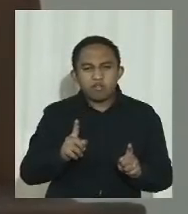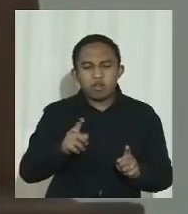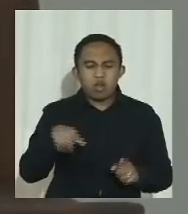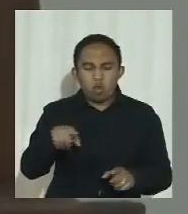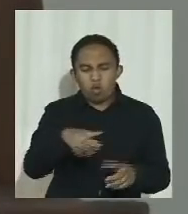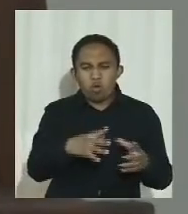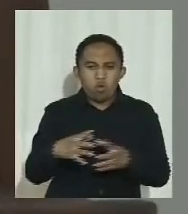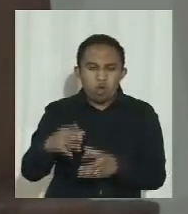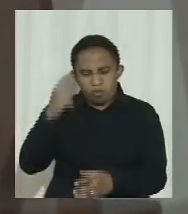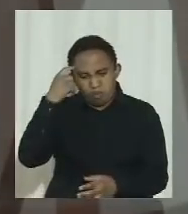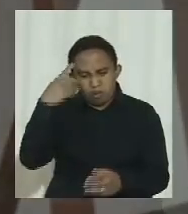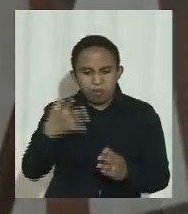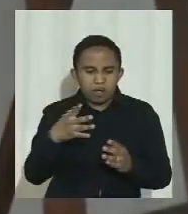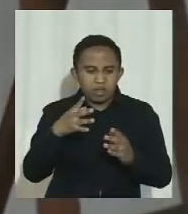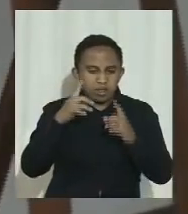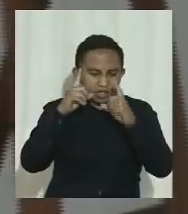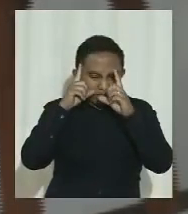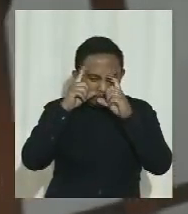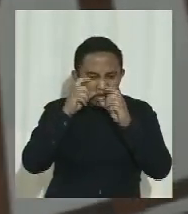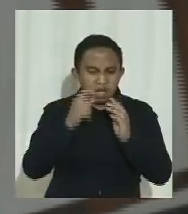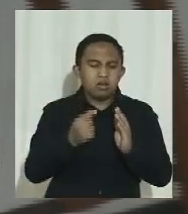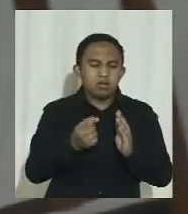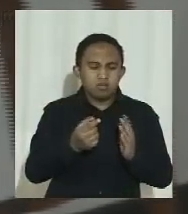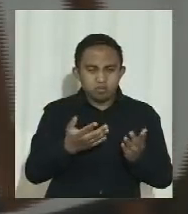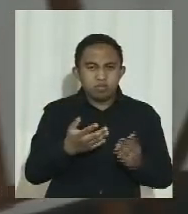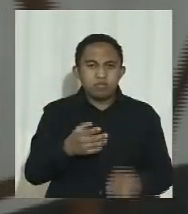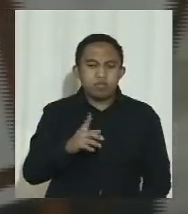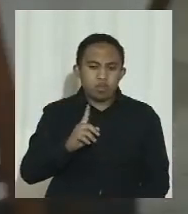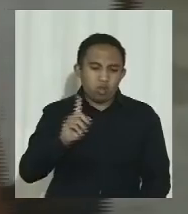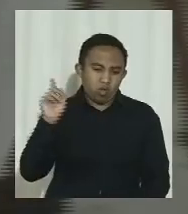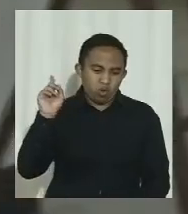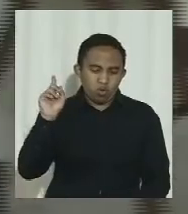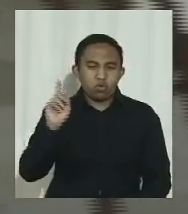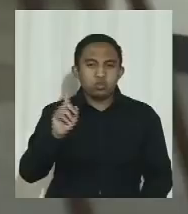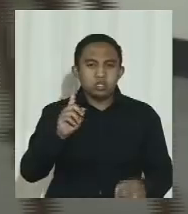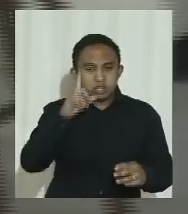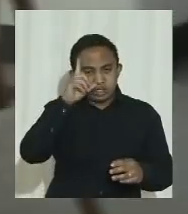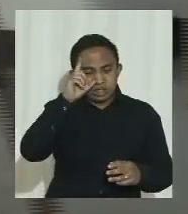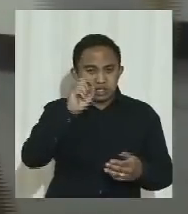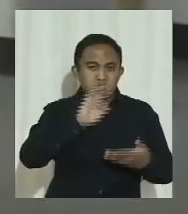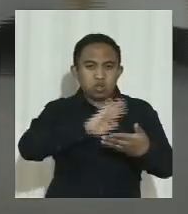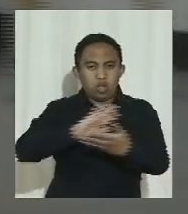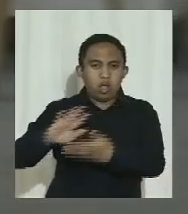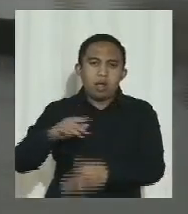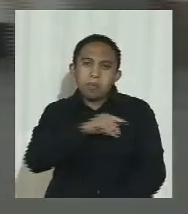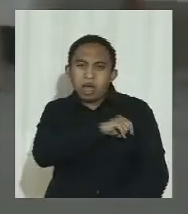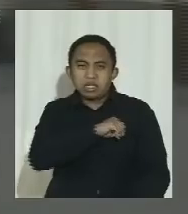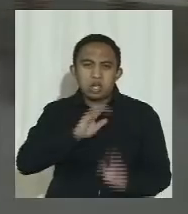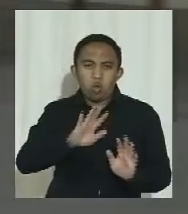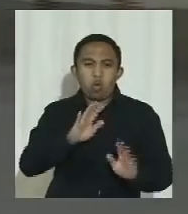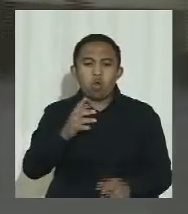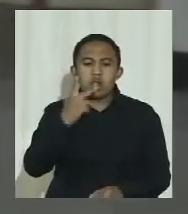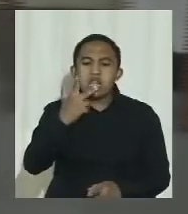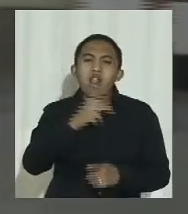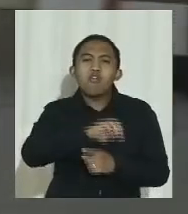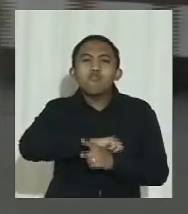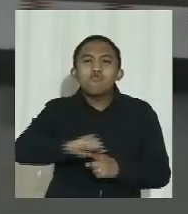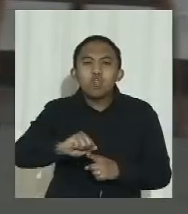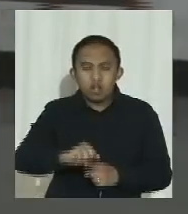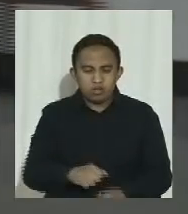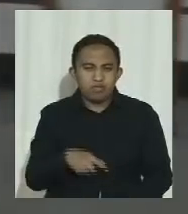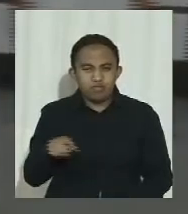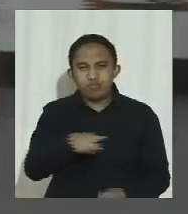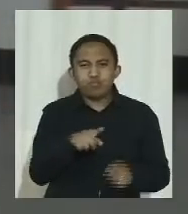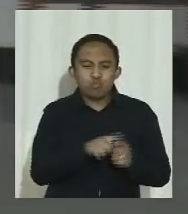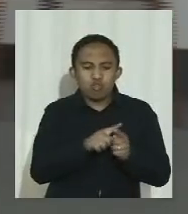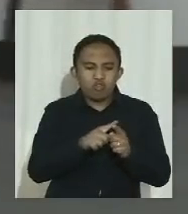matianina eto antoerana. Mandritra ny 3 volana no ipetrahan'ireto sary ireto izay maneho ny hakanto ny faritra